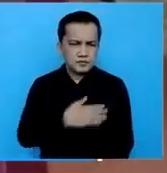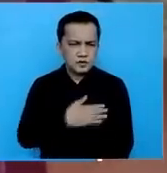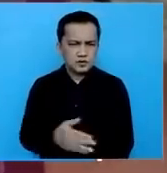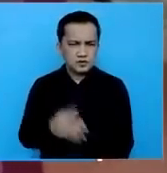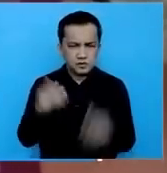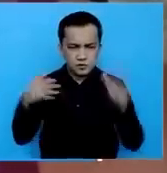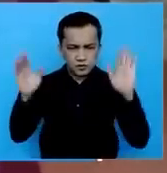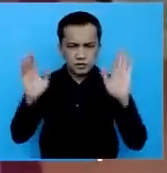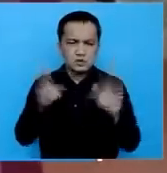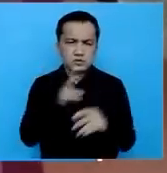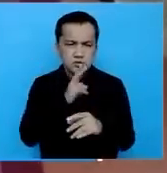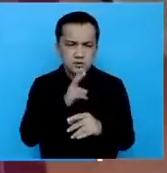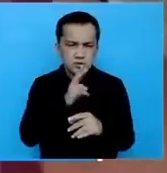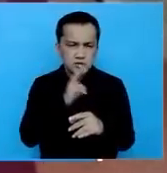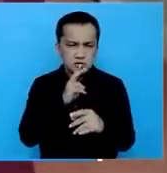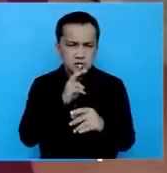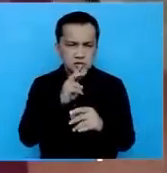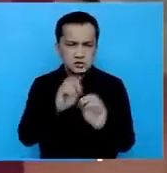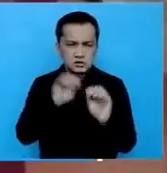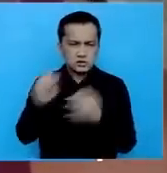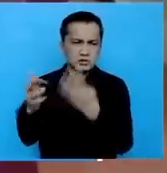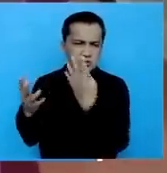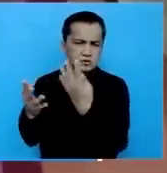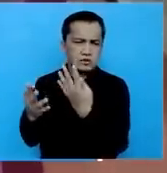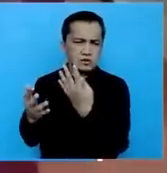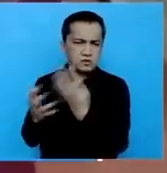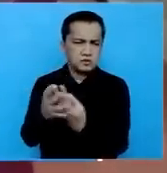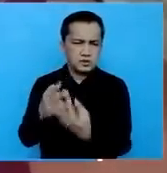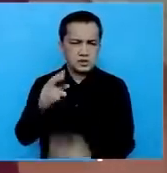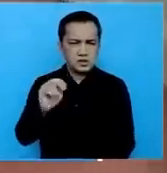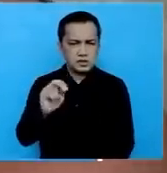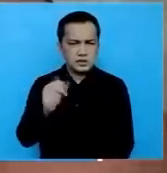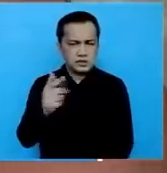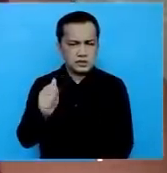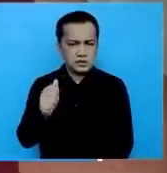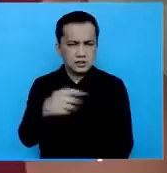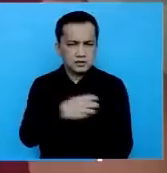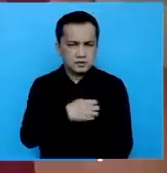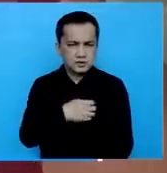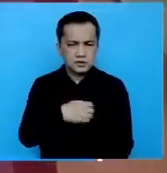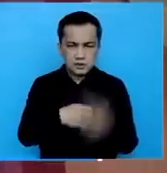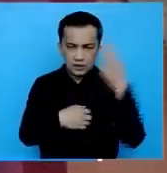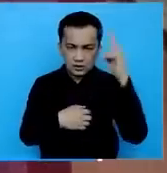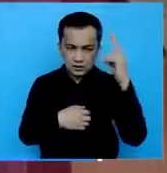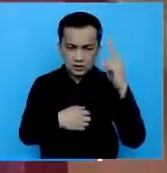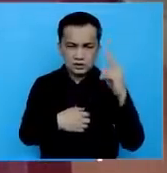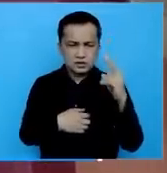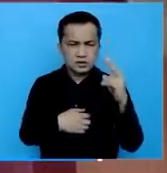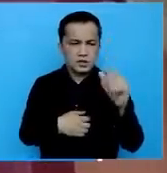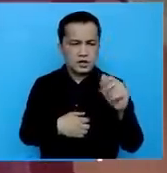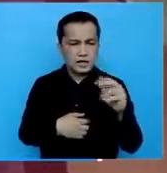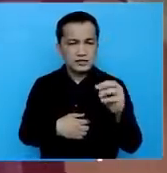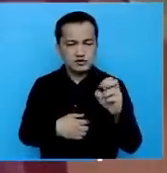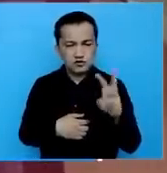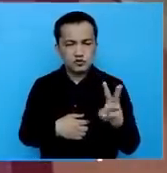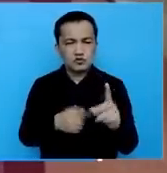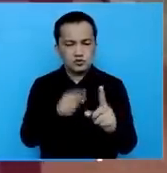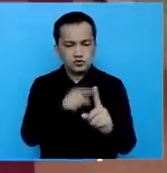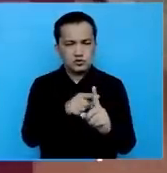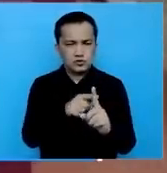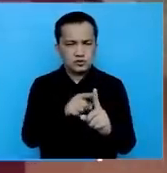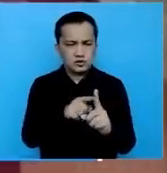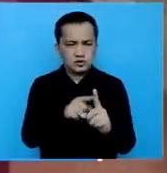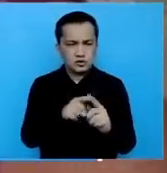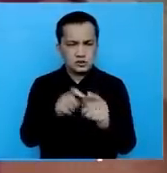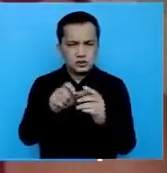mga sospek at nasa kustodiya na ng Naga Police. Ang tsuhin ni Mary Grace na si Andrew Espileta, ididiin